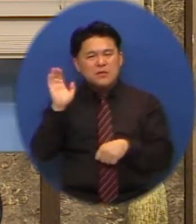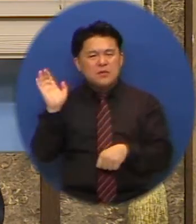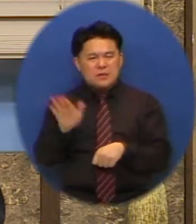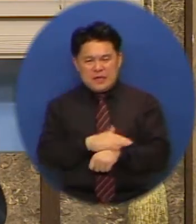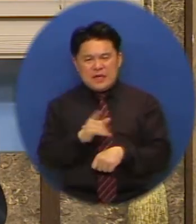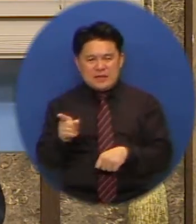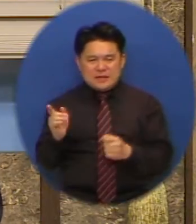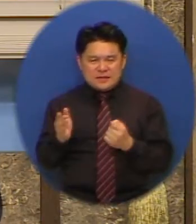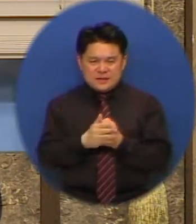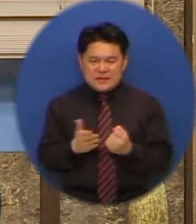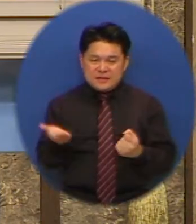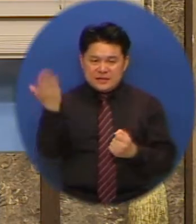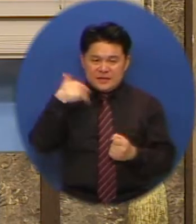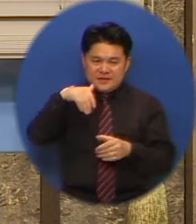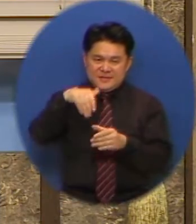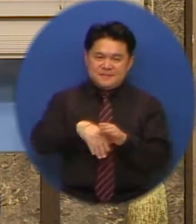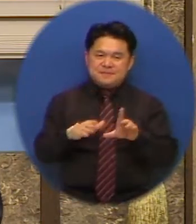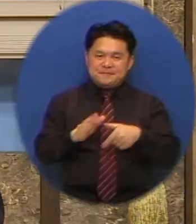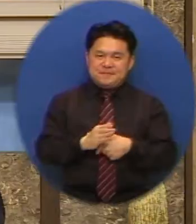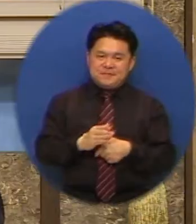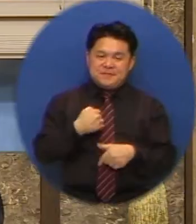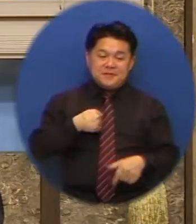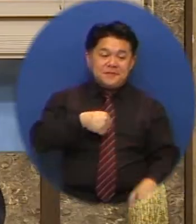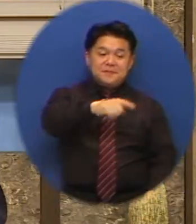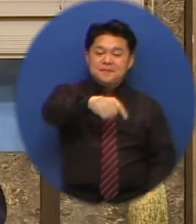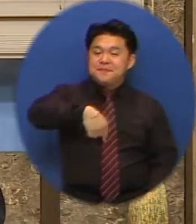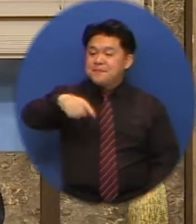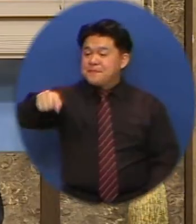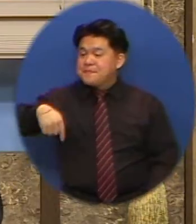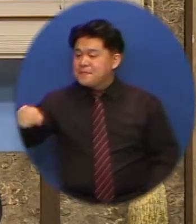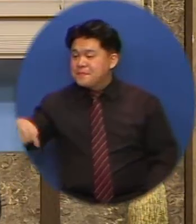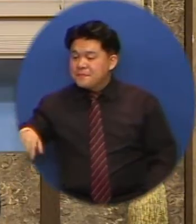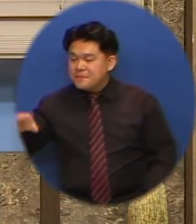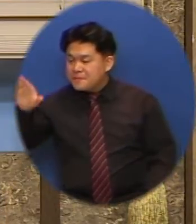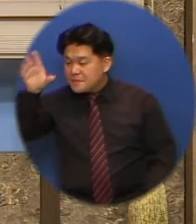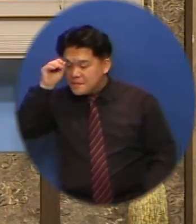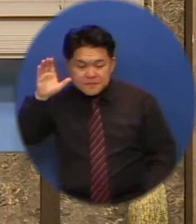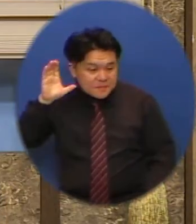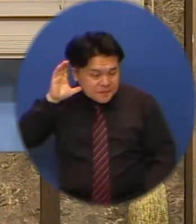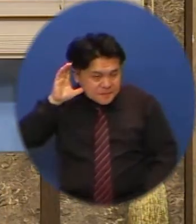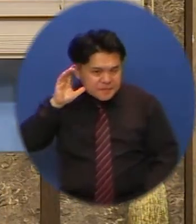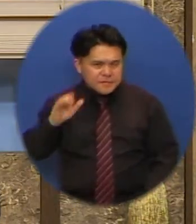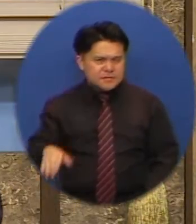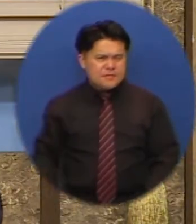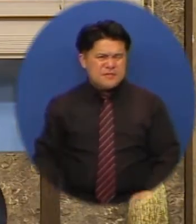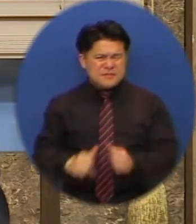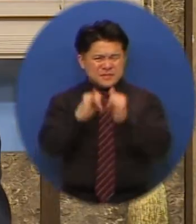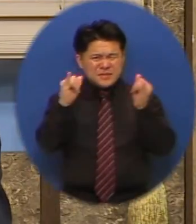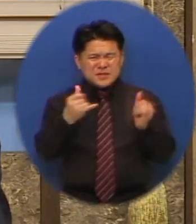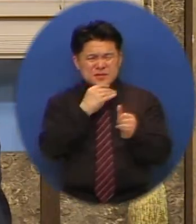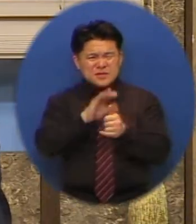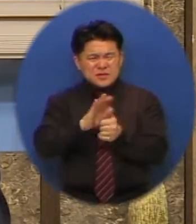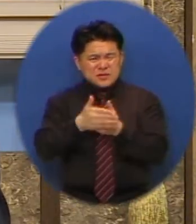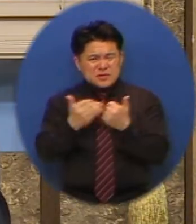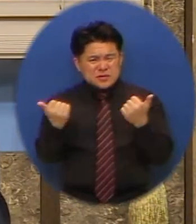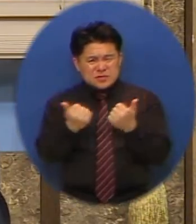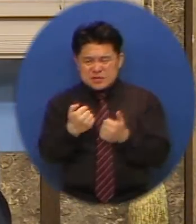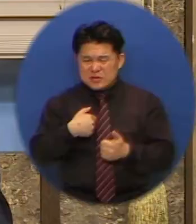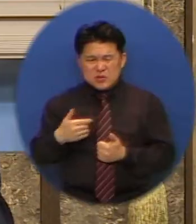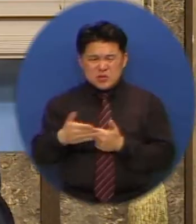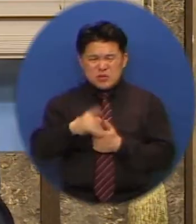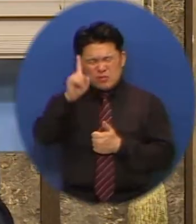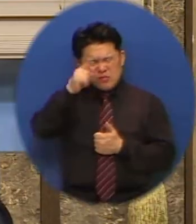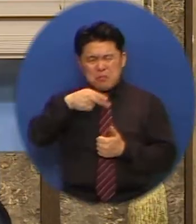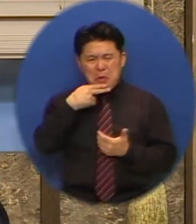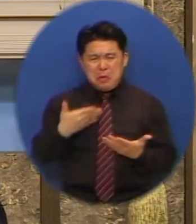네. 그래서 제가 이제 지난번 선거 때 쭉 다녀본데 현장분들이 그 사회복지 협회가 우리한테 별 도움이